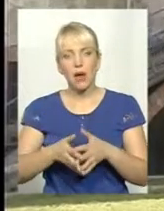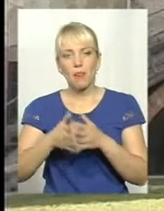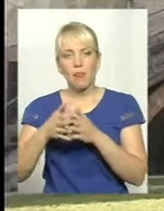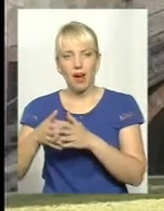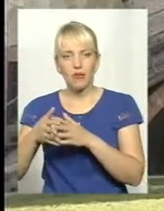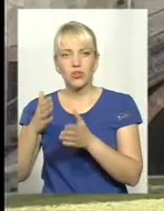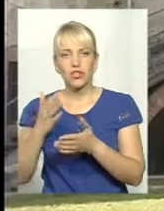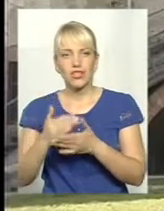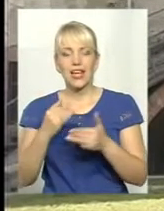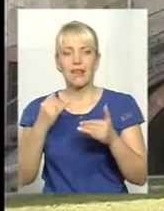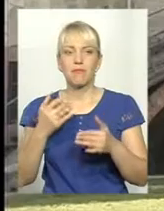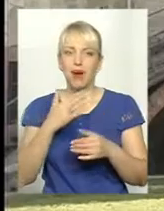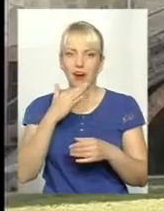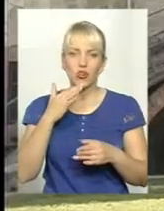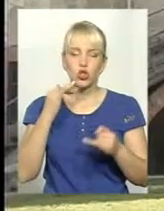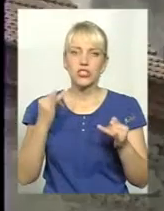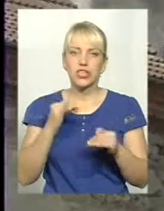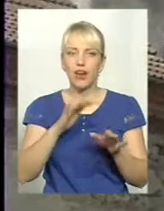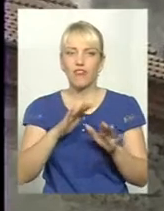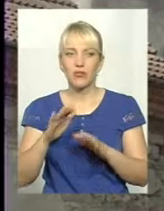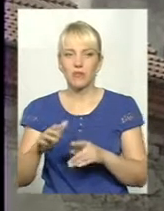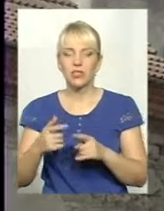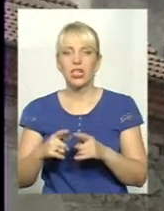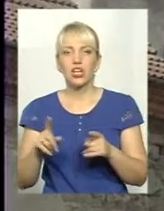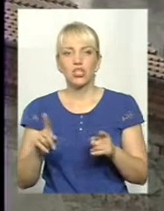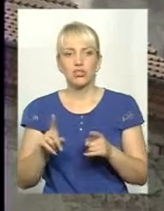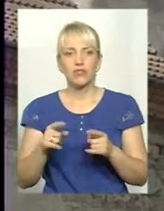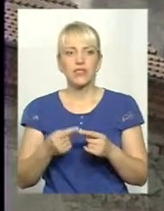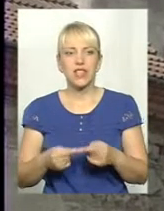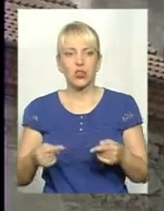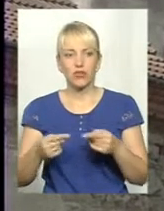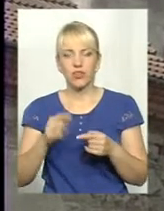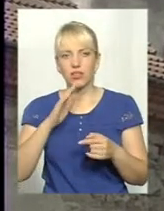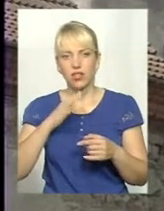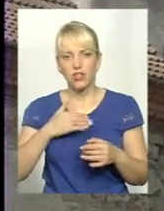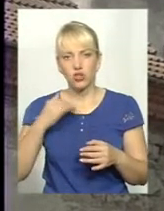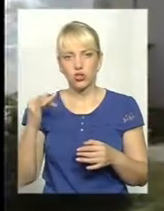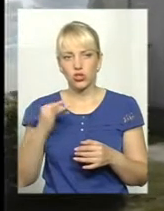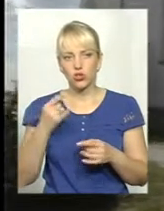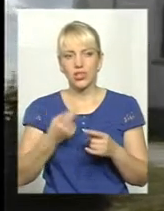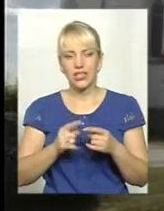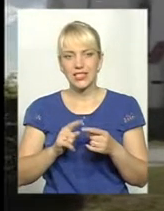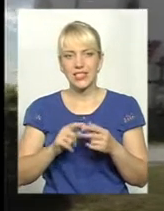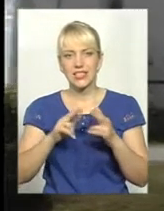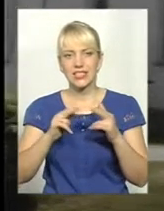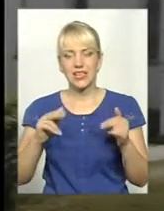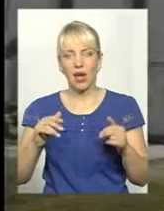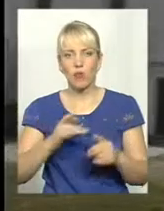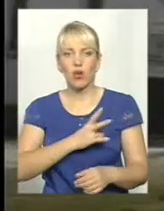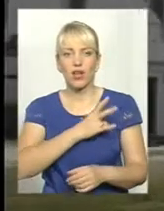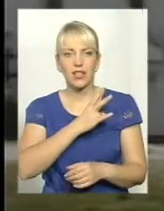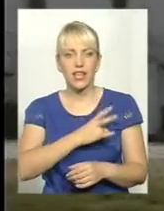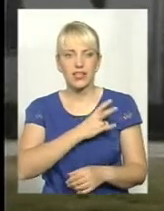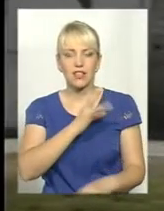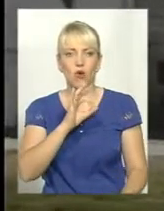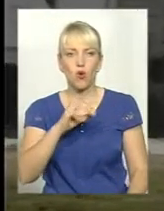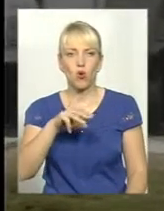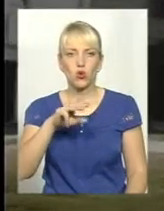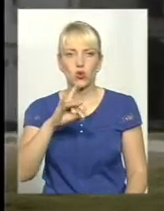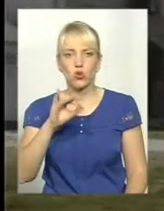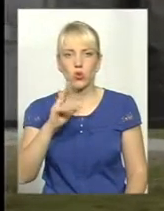куточків Хмельниччини можуть позмагатись за першість серед упізнаваності не лише в області, а й далеко за її межами. Та окрім цих відомих